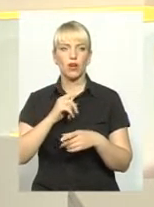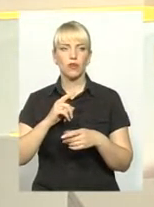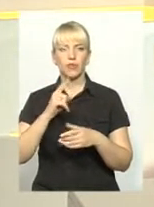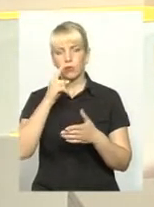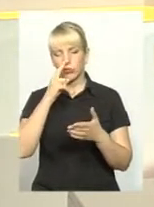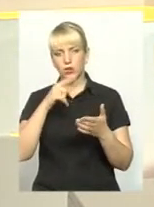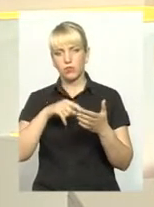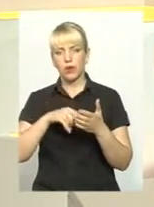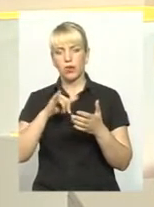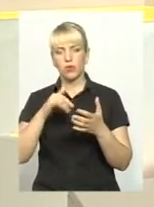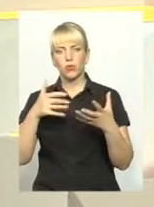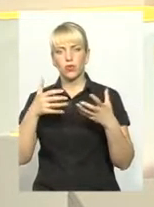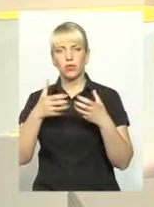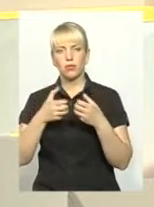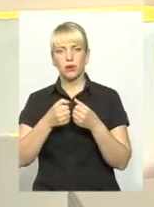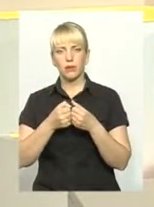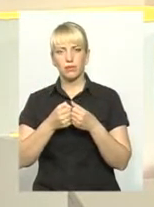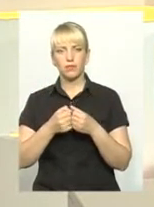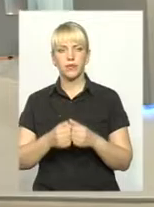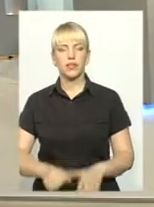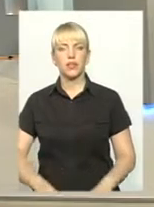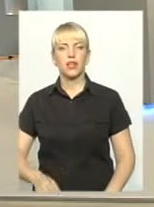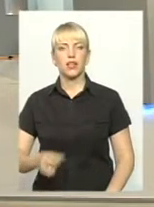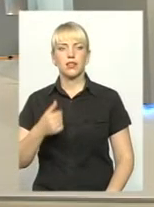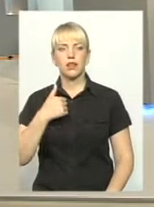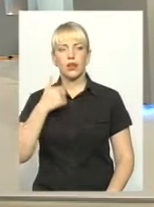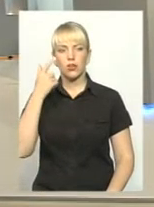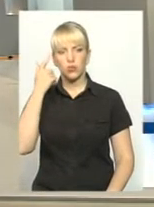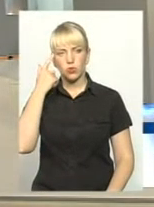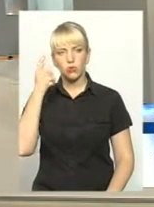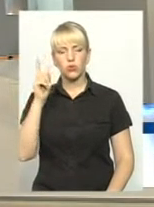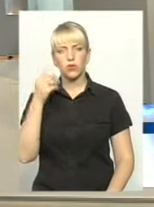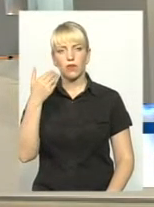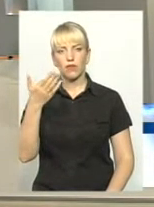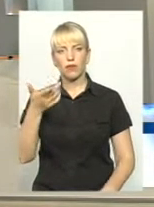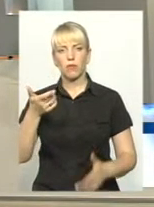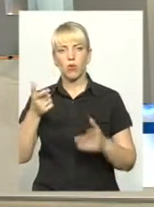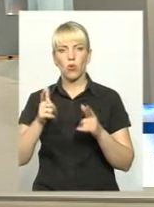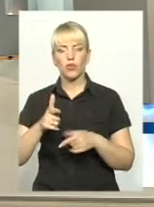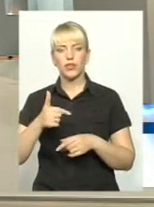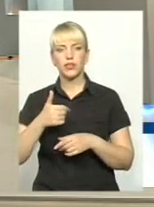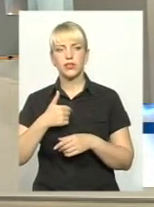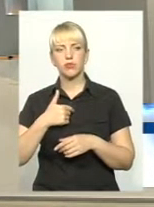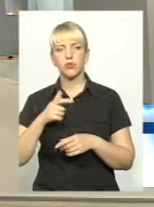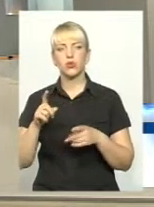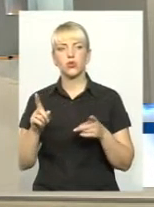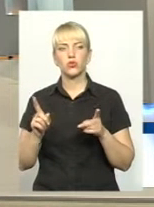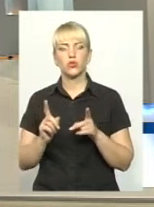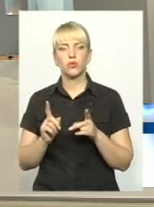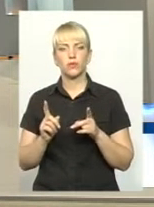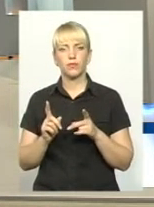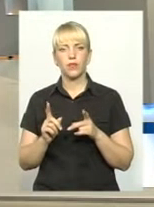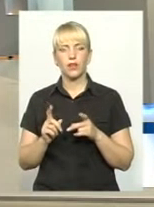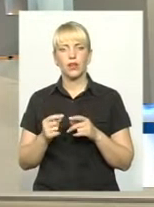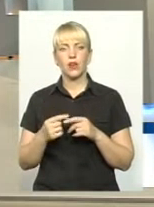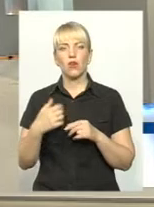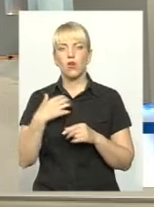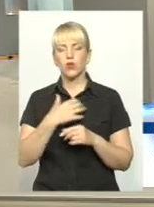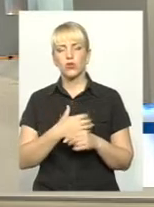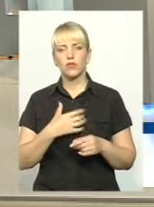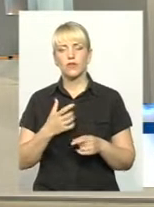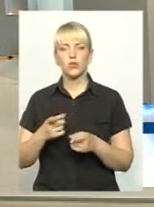ДТП. Я думаю, що ви погодитеся зі мною, що сьогодні основну